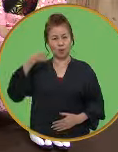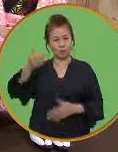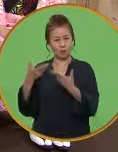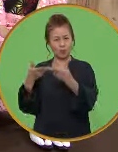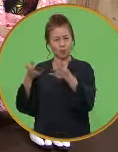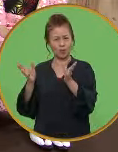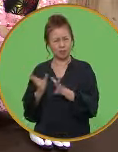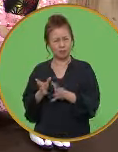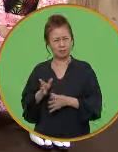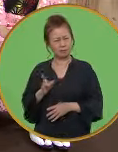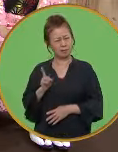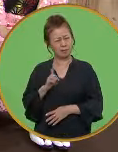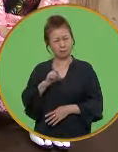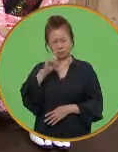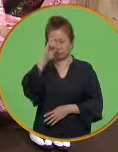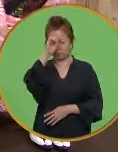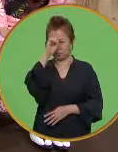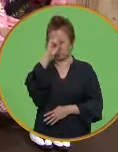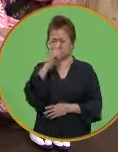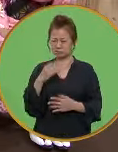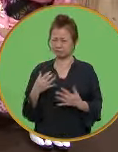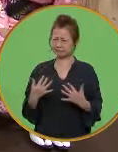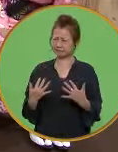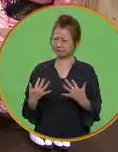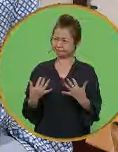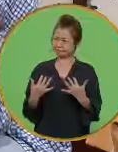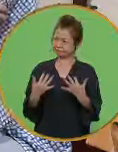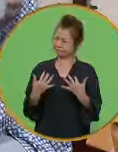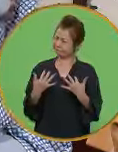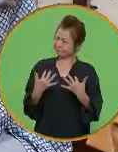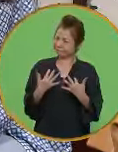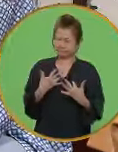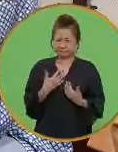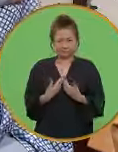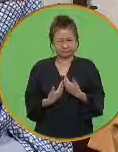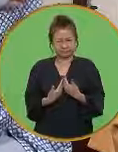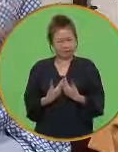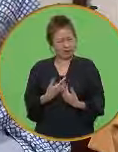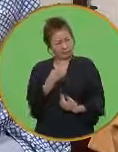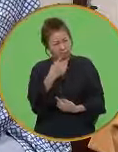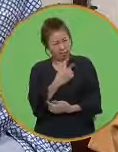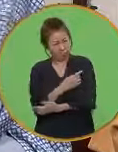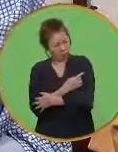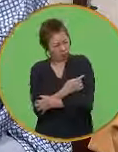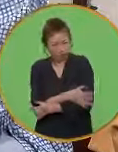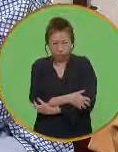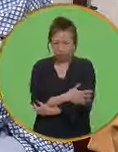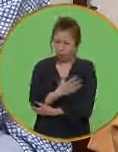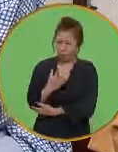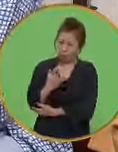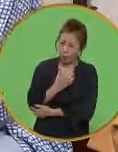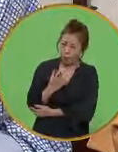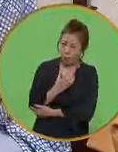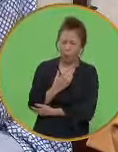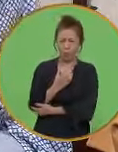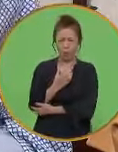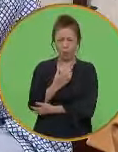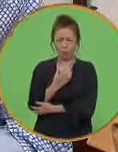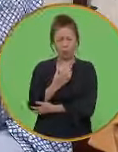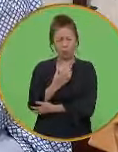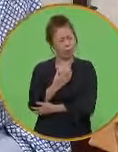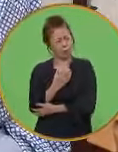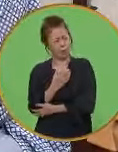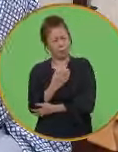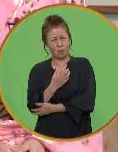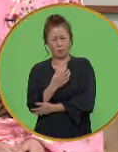五郎公一行に着実に病魔が忍び寄っていた。 いやー、僕なんか関節の節々が痛